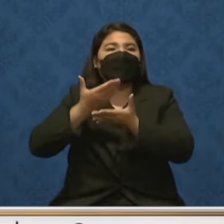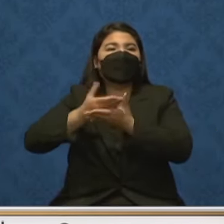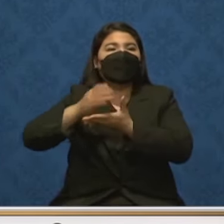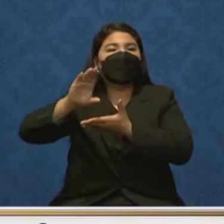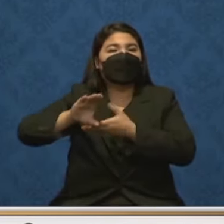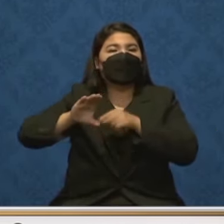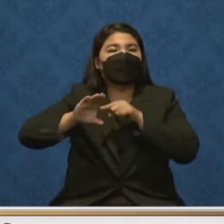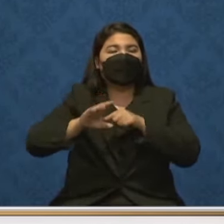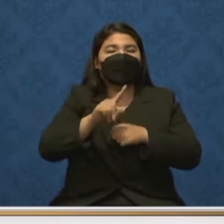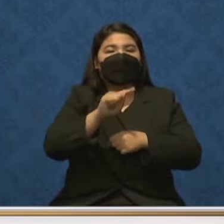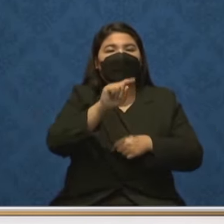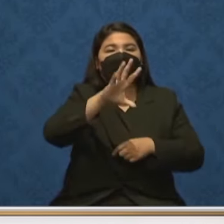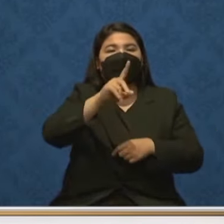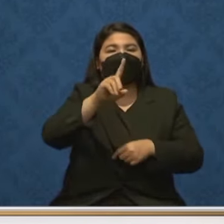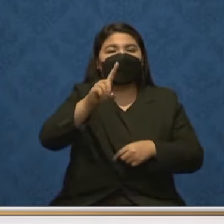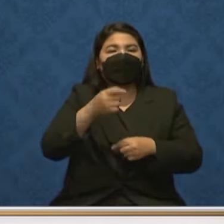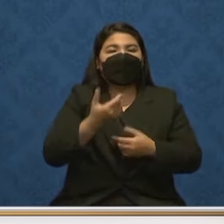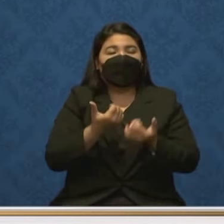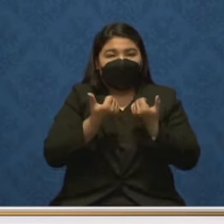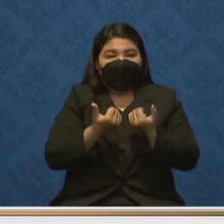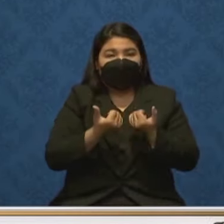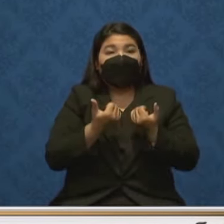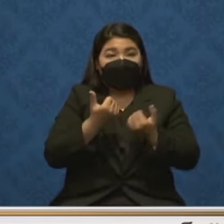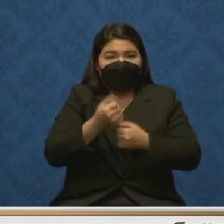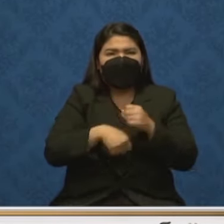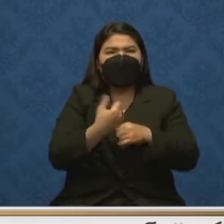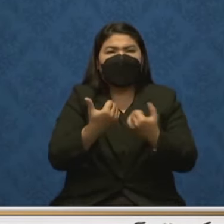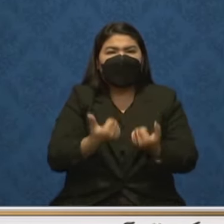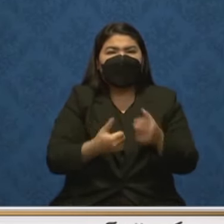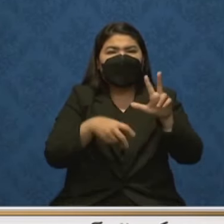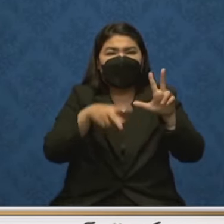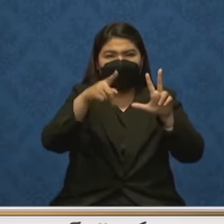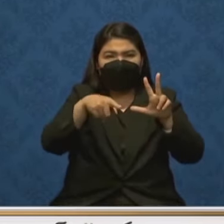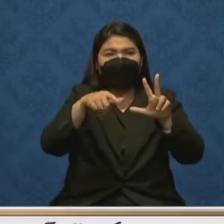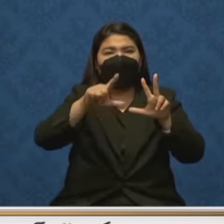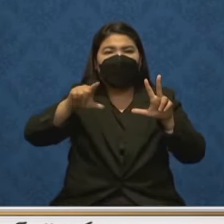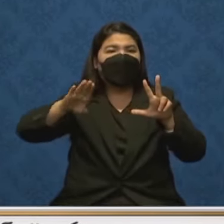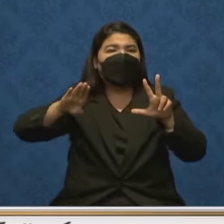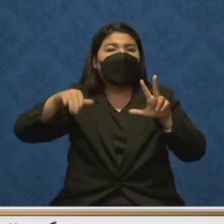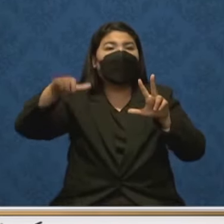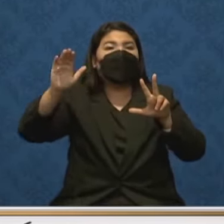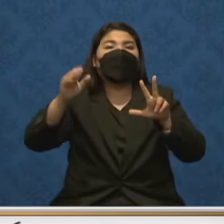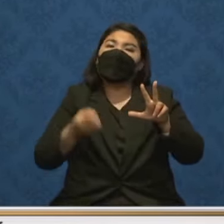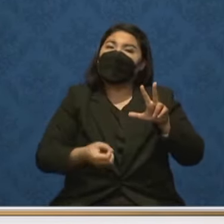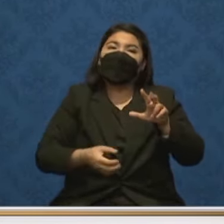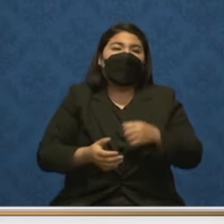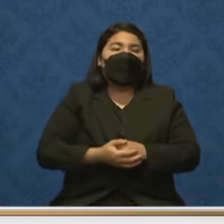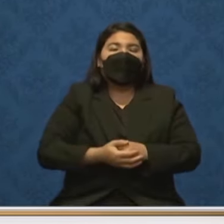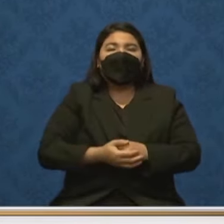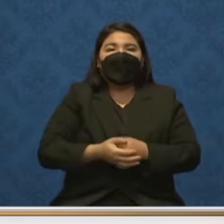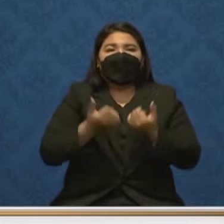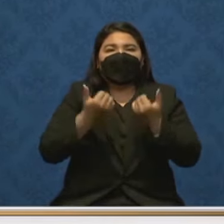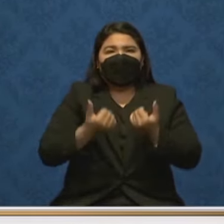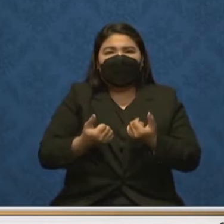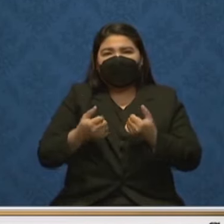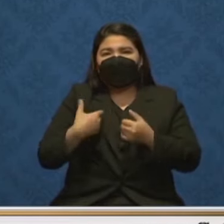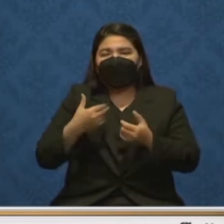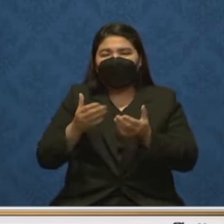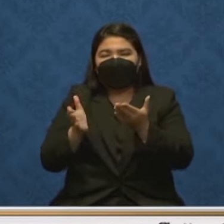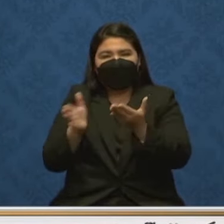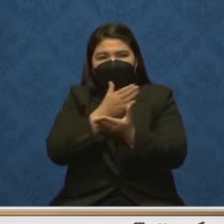ค่ะอาทรได้งบประมาณปีนี้เกือบ 3พันล้านบาทโอ้แม่จ้าวท่านประธานคะดิฉันไปคุยดูแล้ว